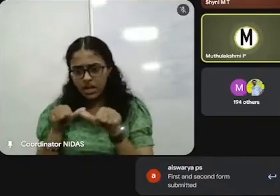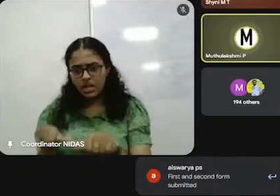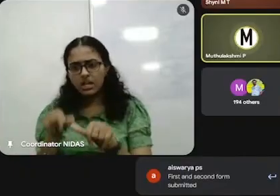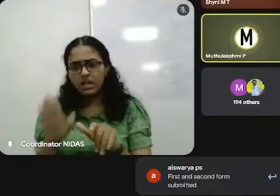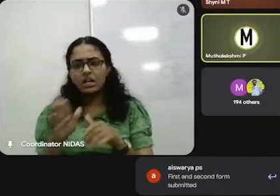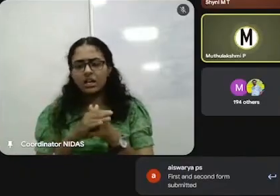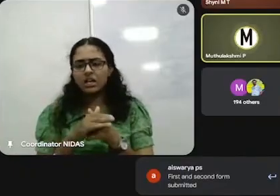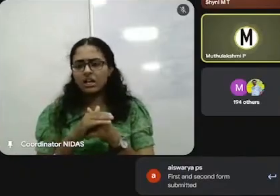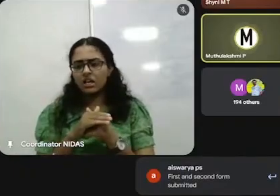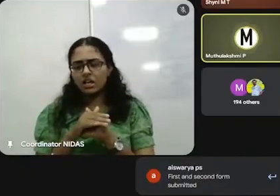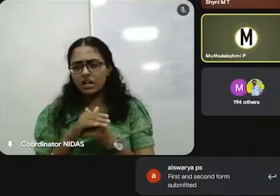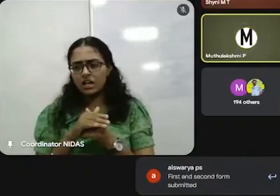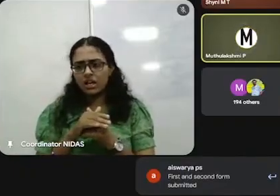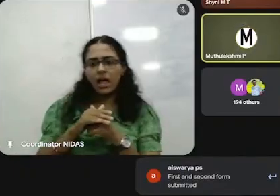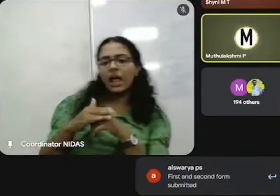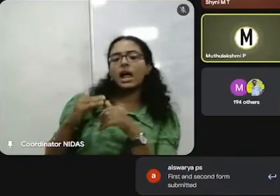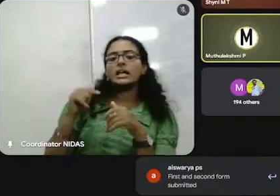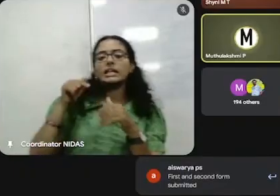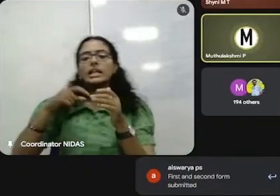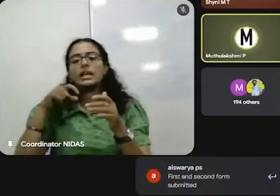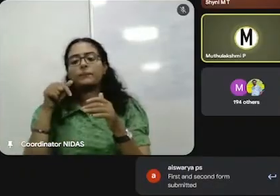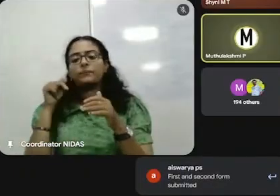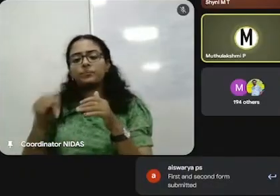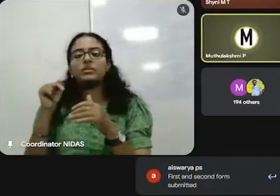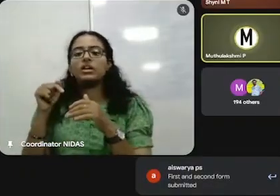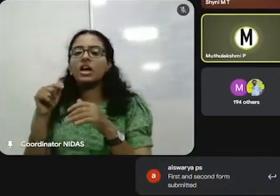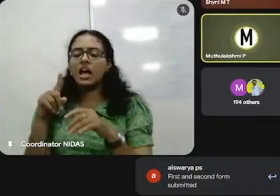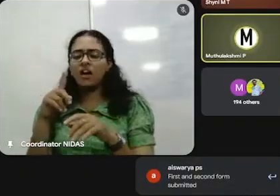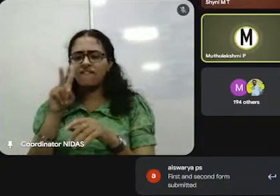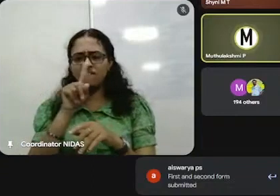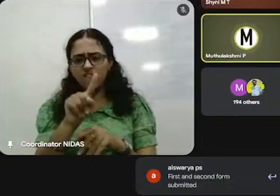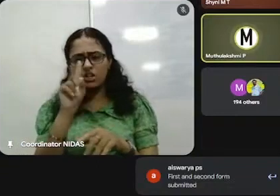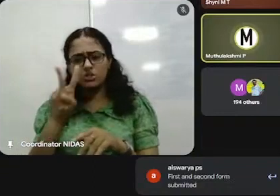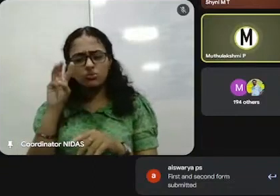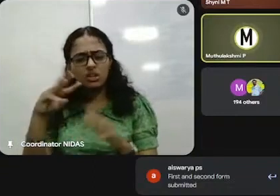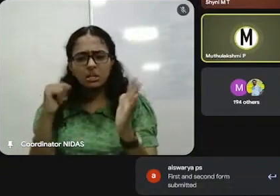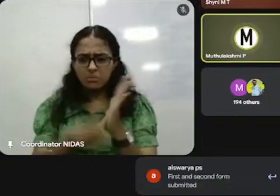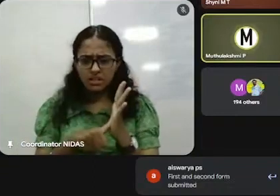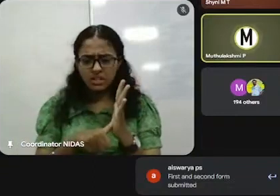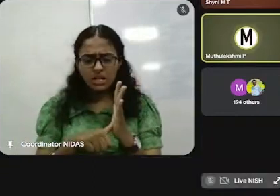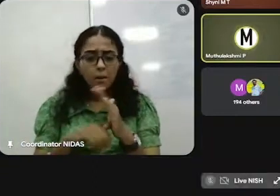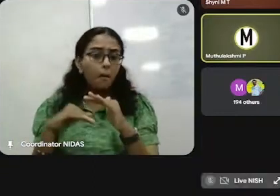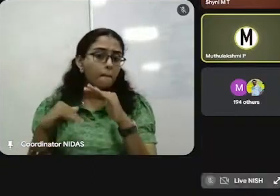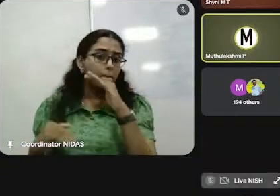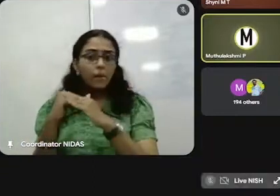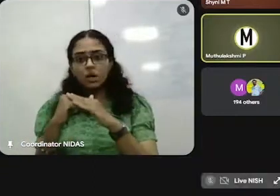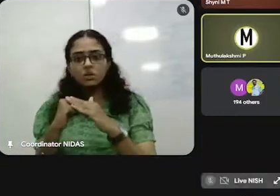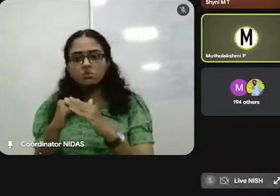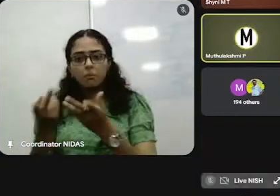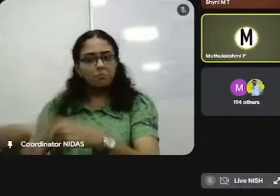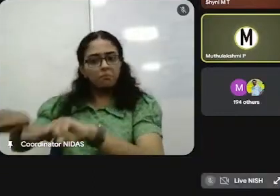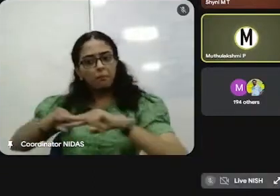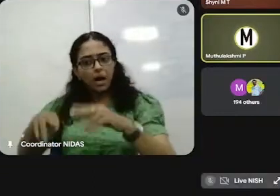എ റിക്കവറി വിൻഡോ പീരിയഡ് എന്ന് പറയും. So 1 to 3 months maximal recovery is possible.